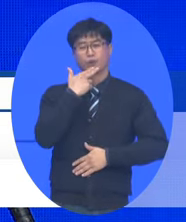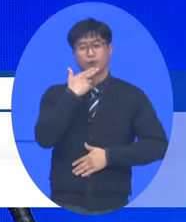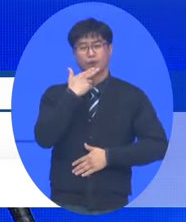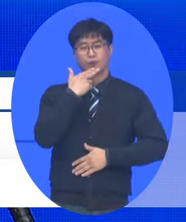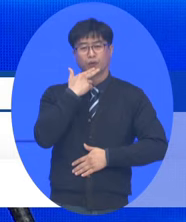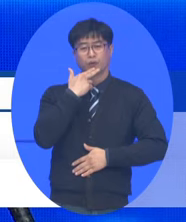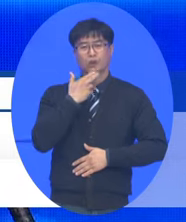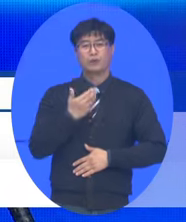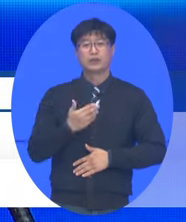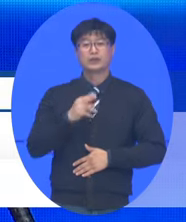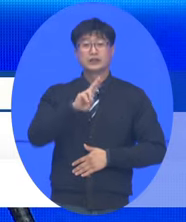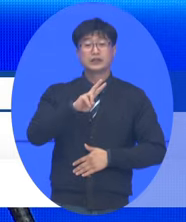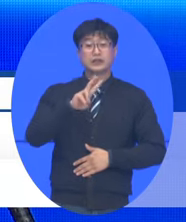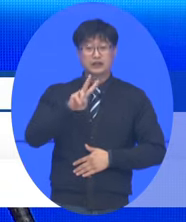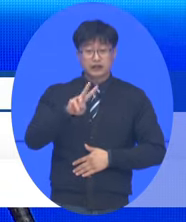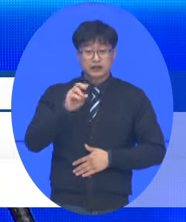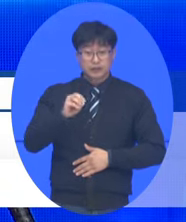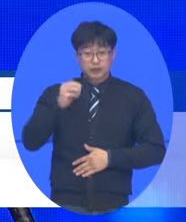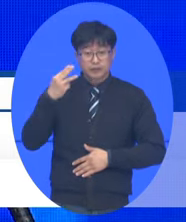대폭 늘리지 않았습니다.